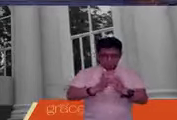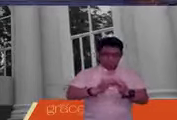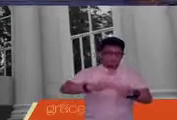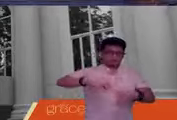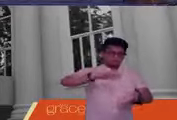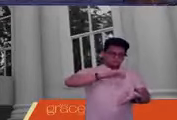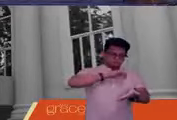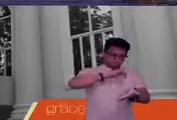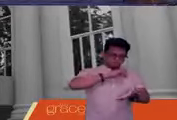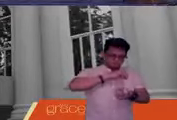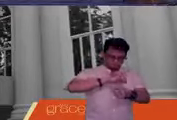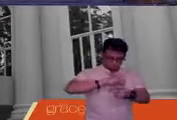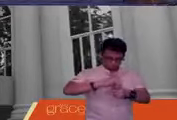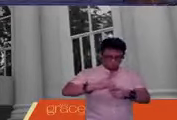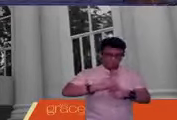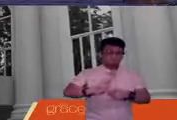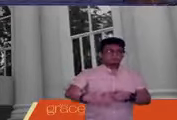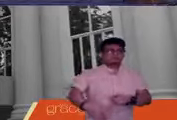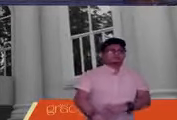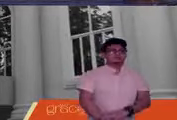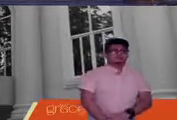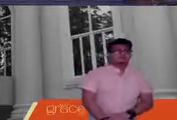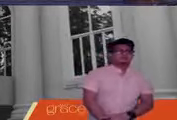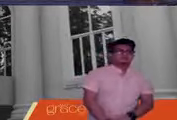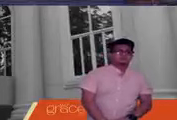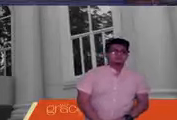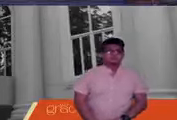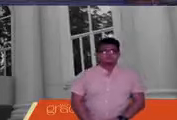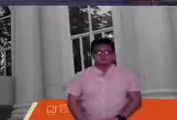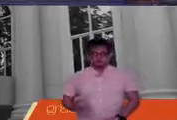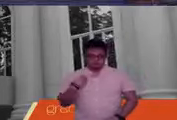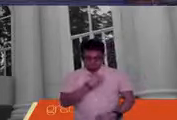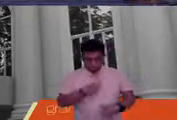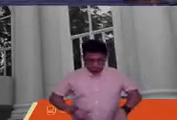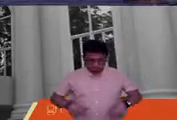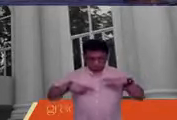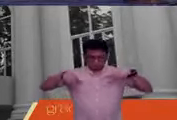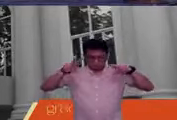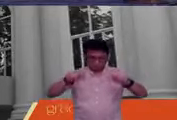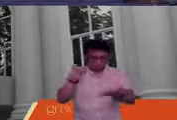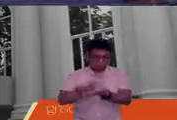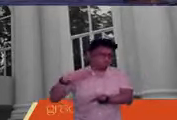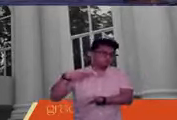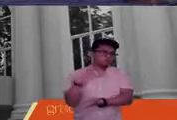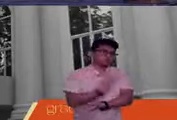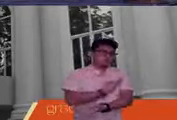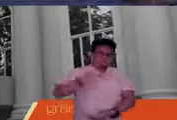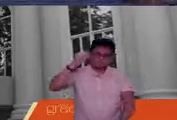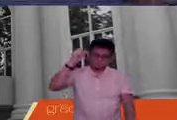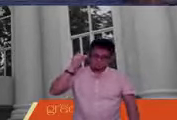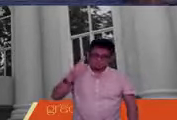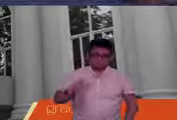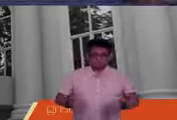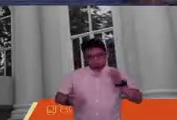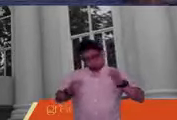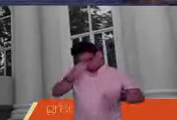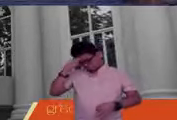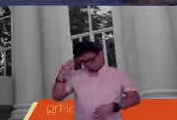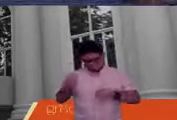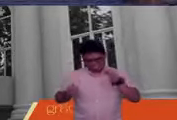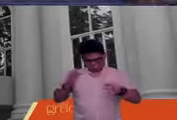Mga kaigsunan, sa atong kinabuhi, importante nga we will understand. Kaya kung